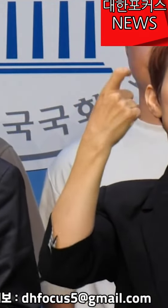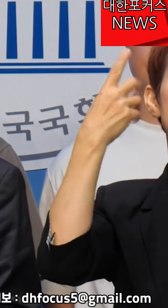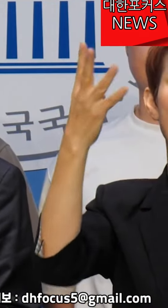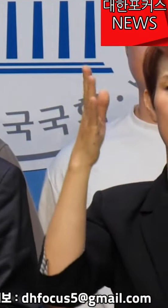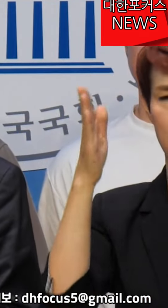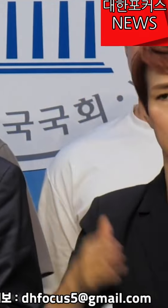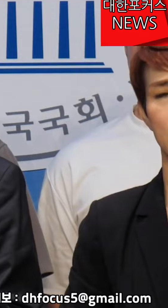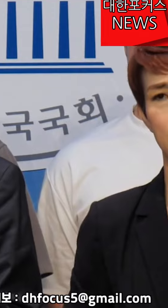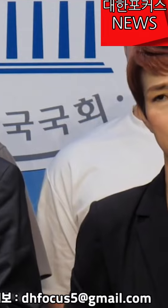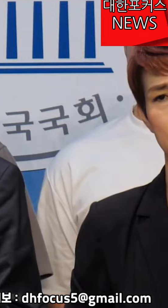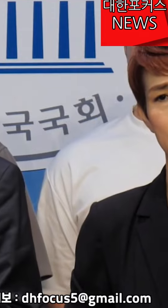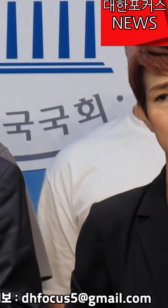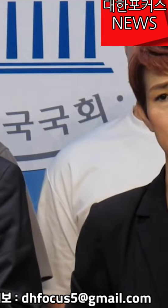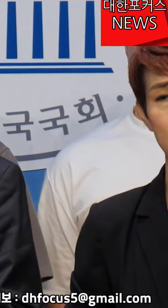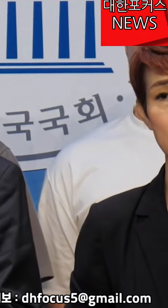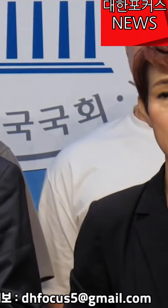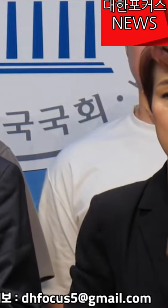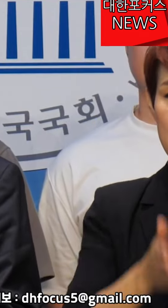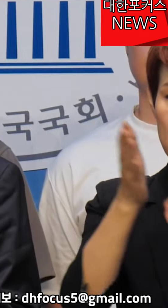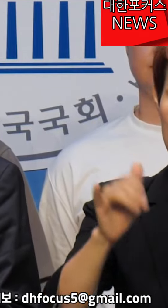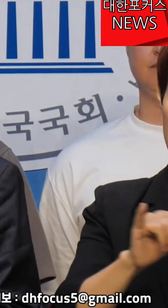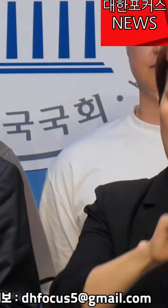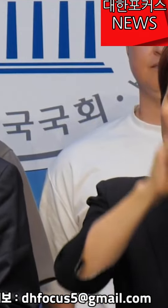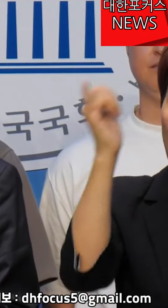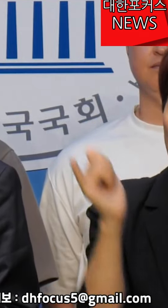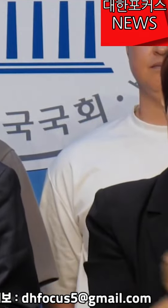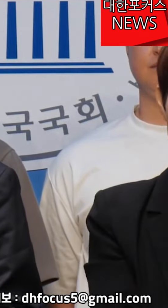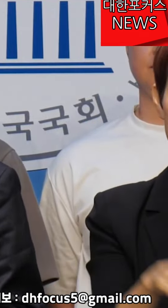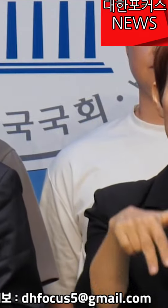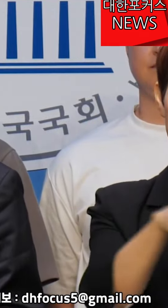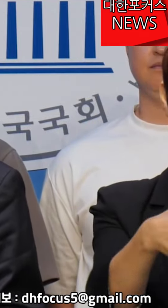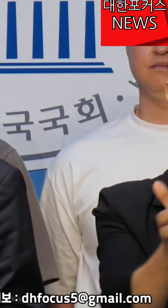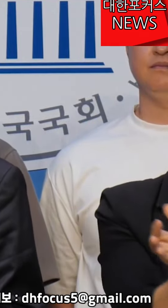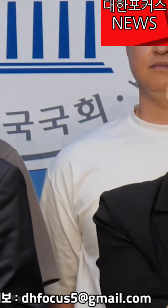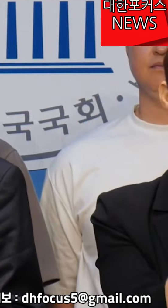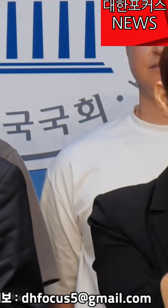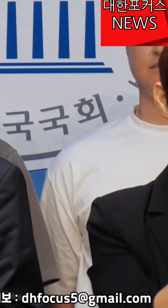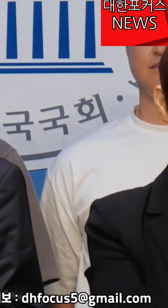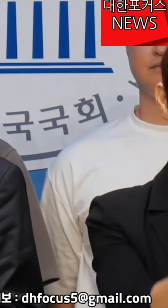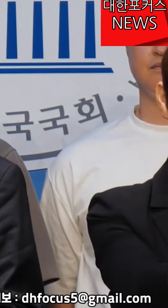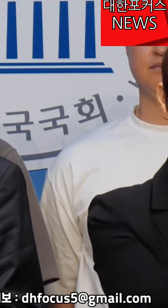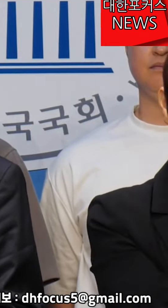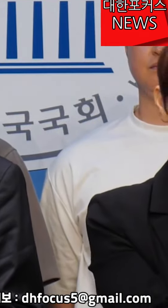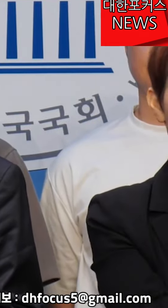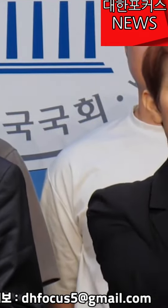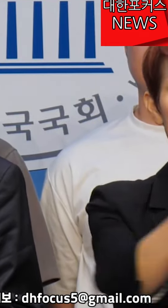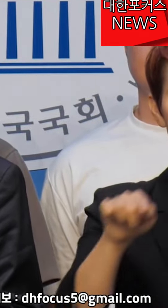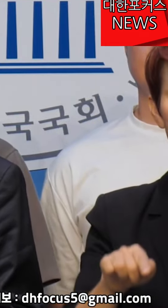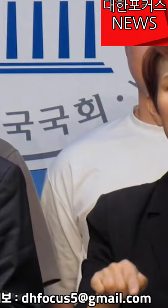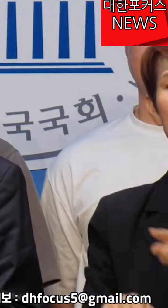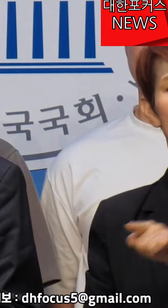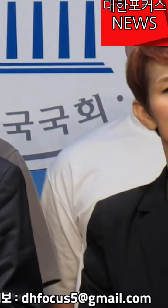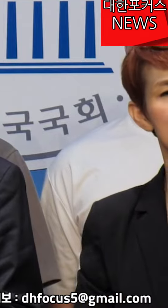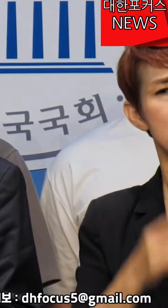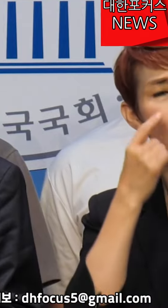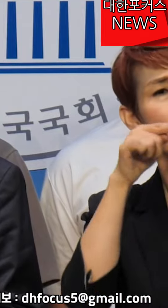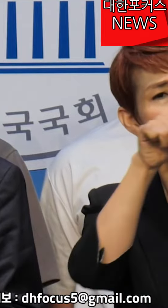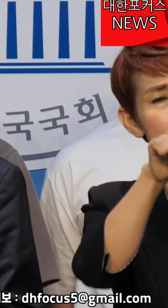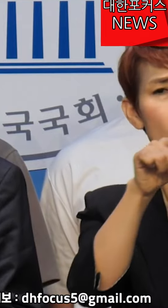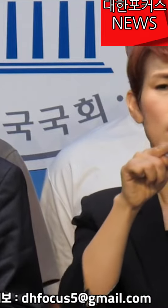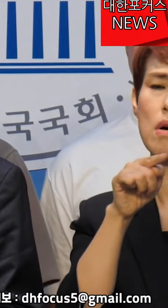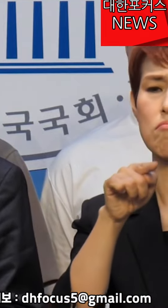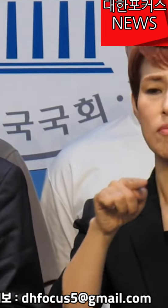164일째입니다. 시민사회, 종교계, 법조계 등 각계 각층에서 니토덴코의